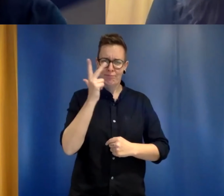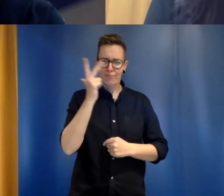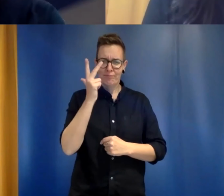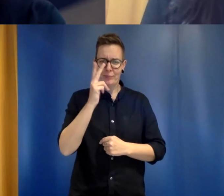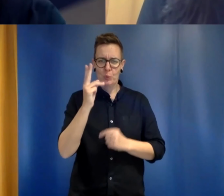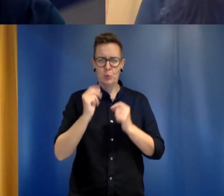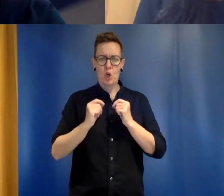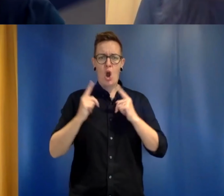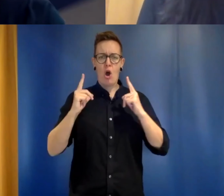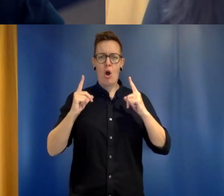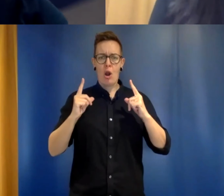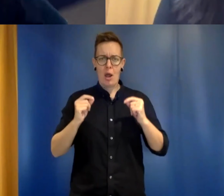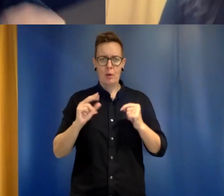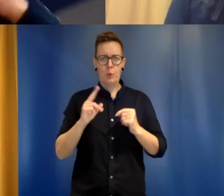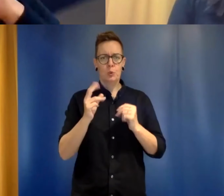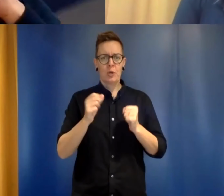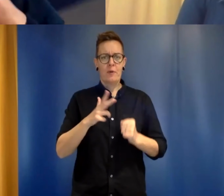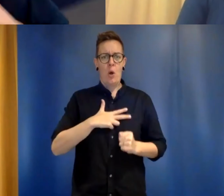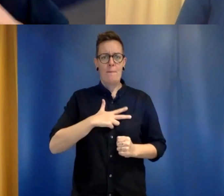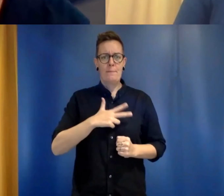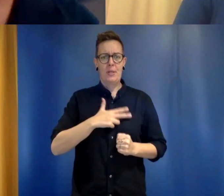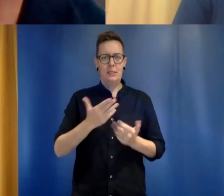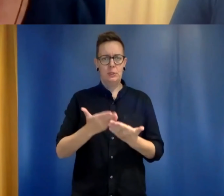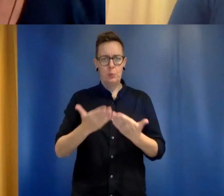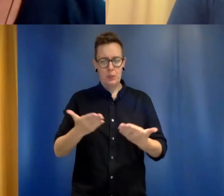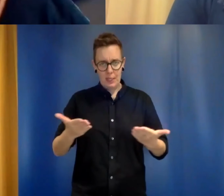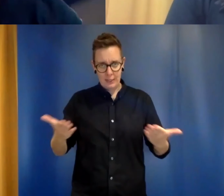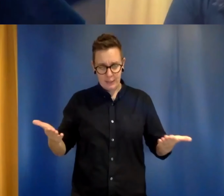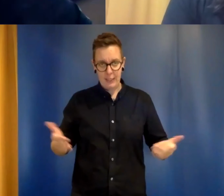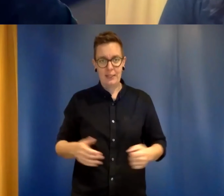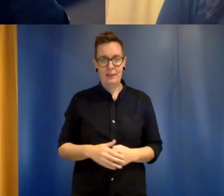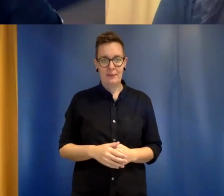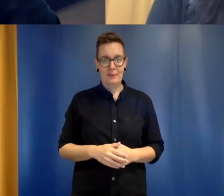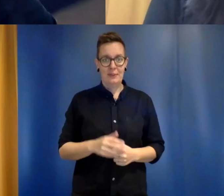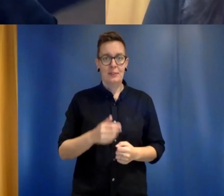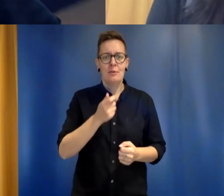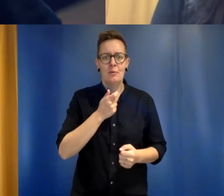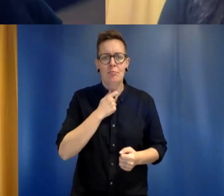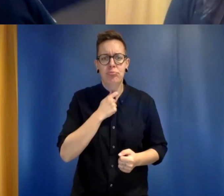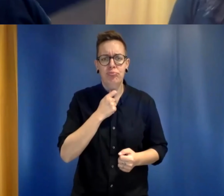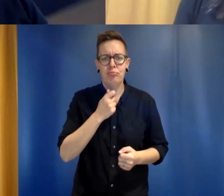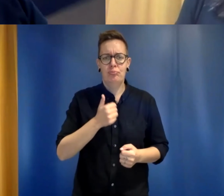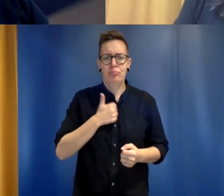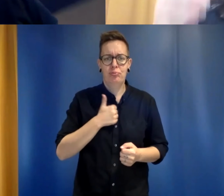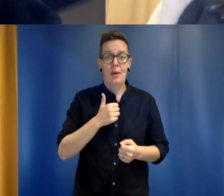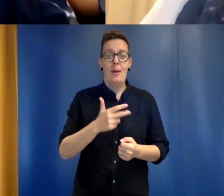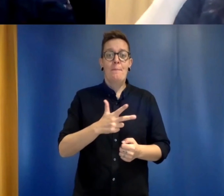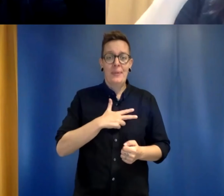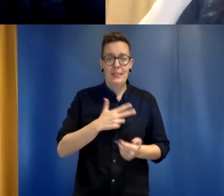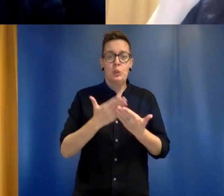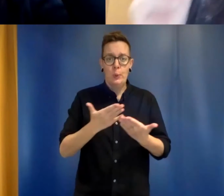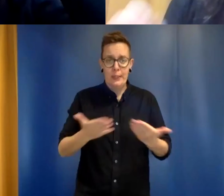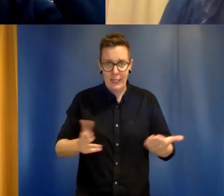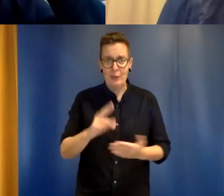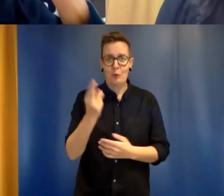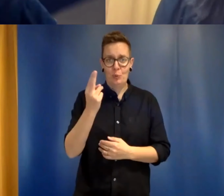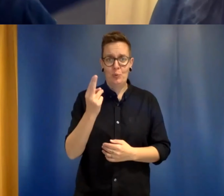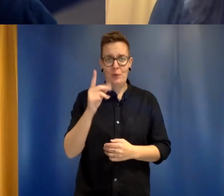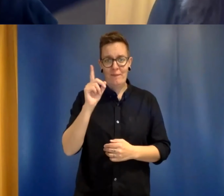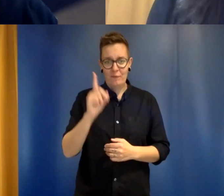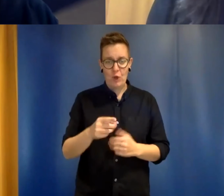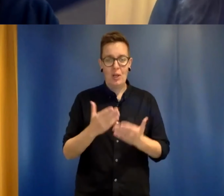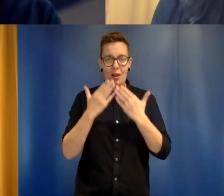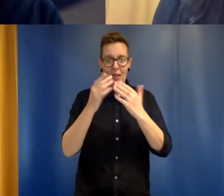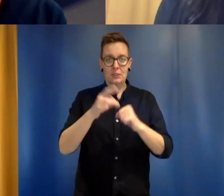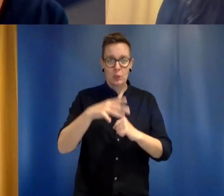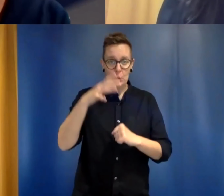det prisutdelning. Ursäkta, prisutdelning. Jag blev exalterad så jag kunde inte säga det. Prisutdelning för läskuldet.